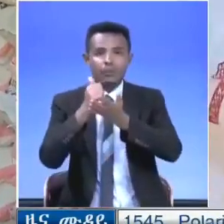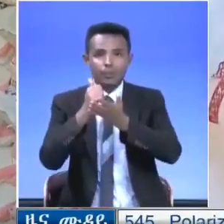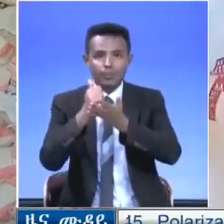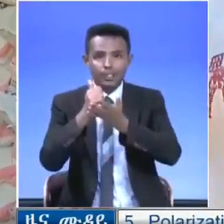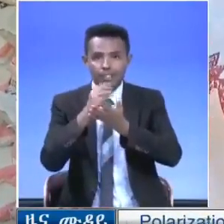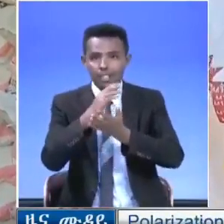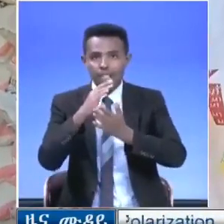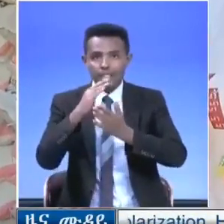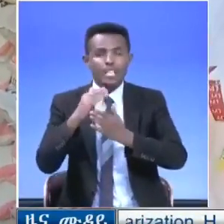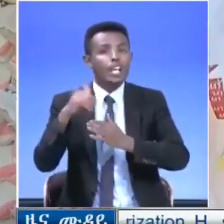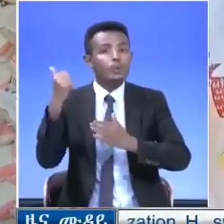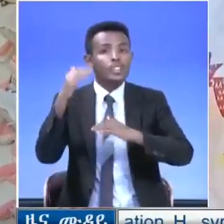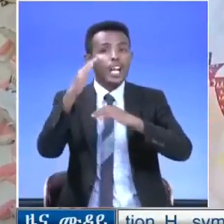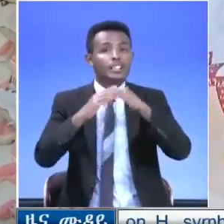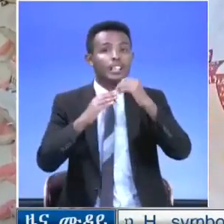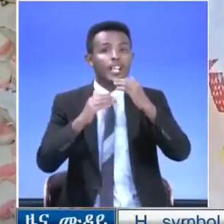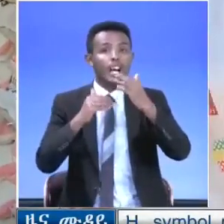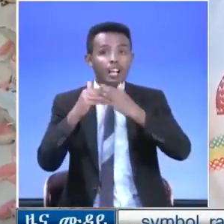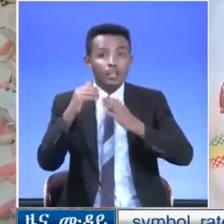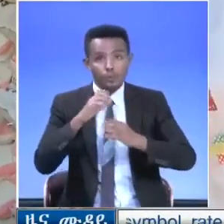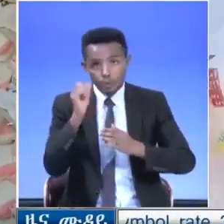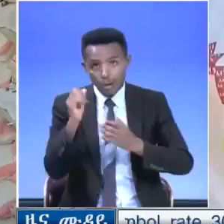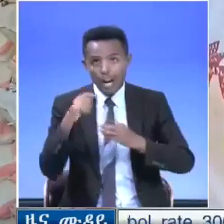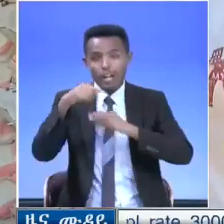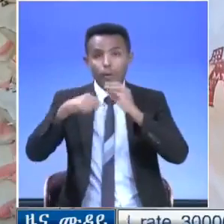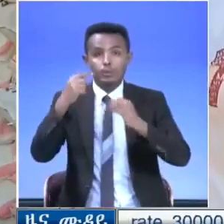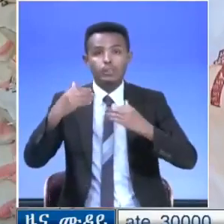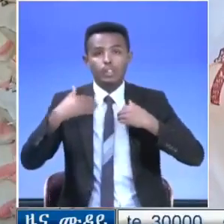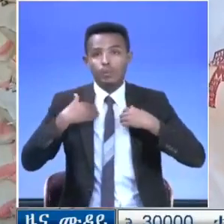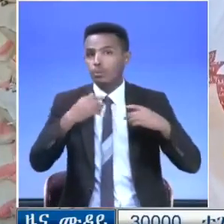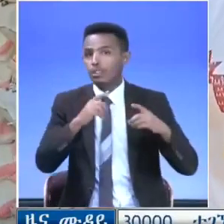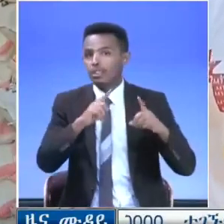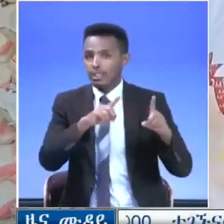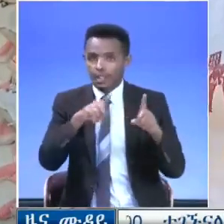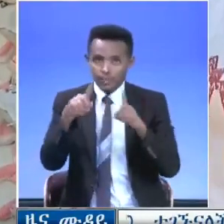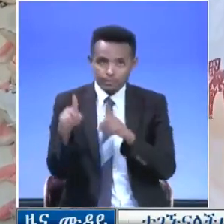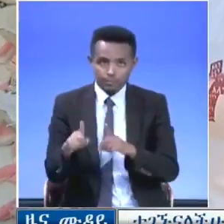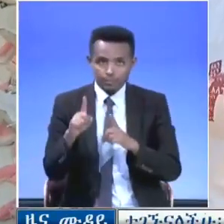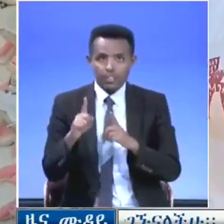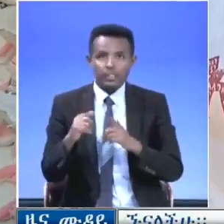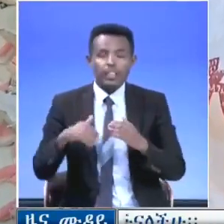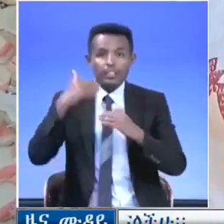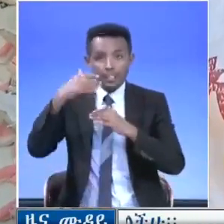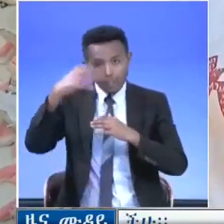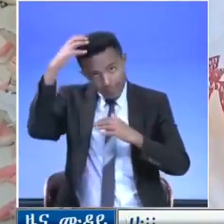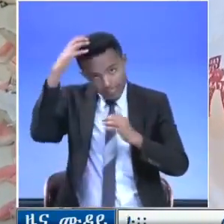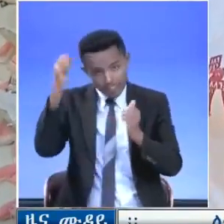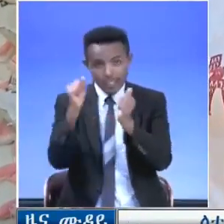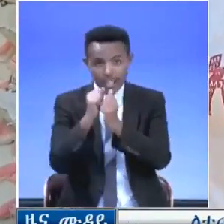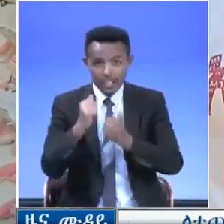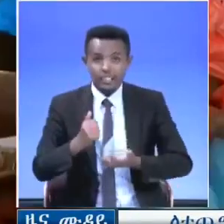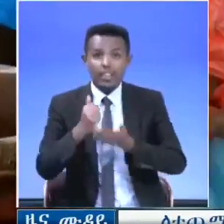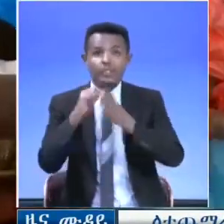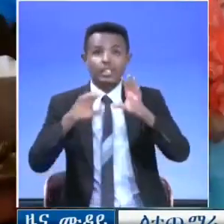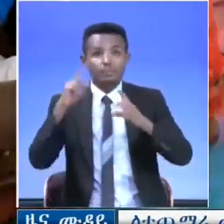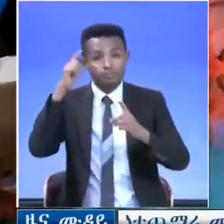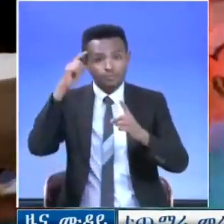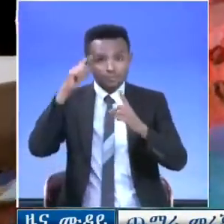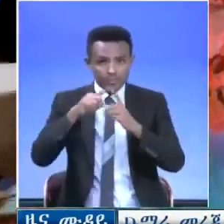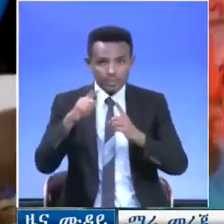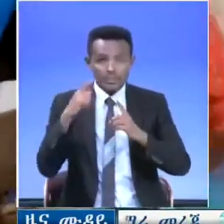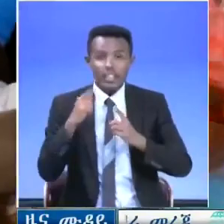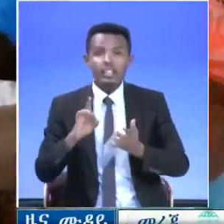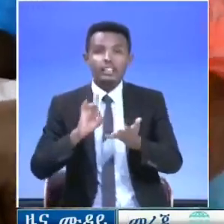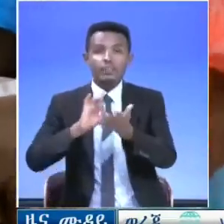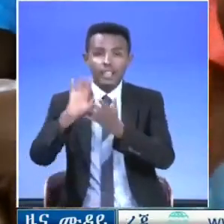ሌሎች ያልተዳረሱ ቀበሌዎች ካሉ ደግሞ ከራሱ ከመንግስት ጋር በመናበብ ቀጣይ ዙር ድጋፎችን ለማድረግ ስላሰብን ነው። ተፈናቃዮች